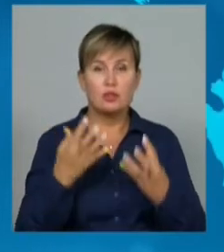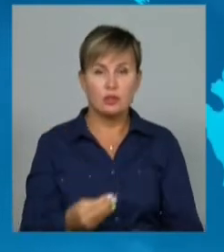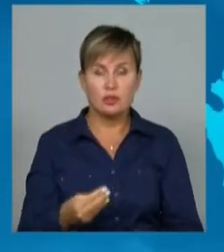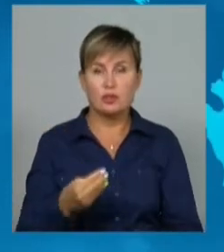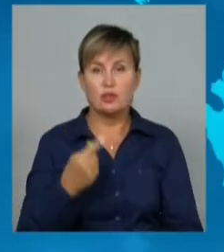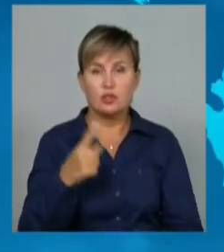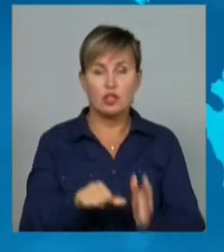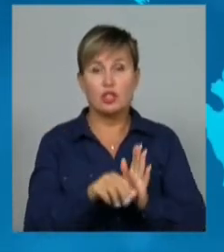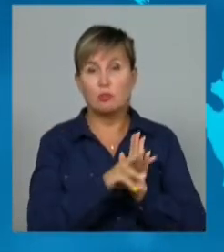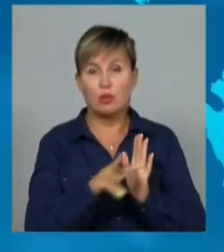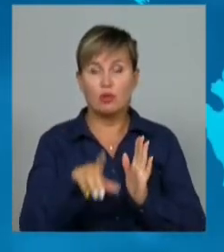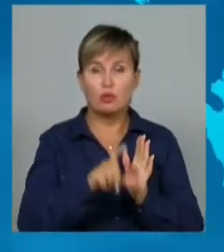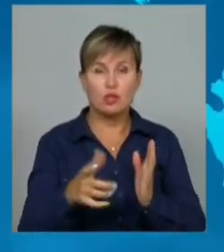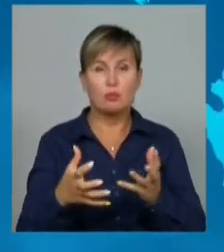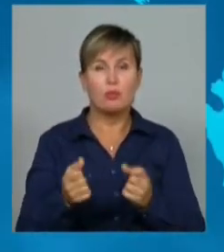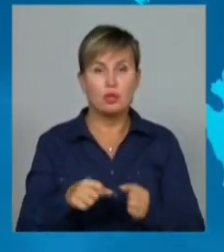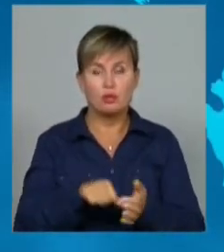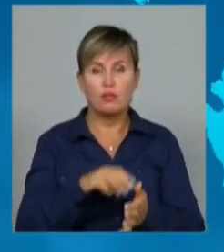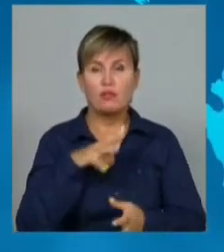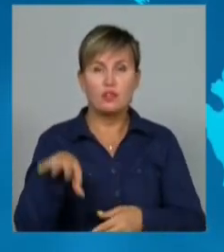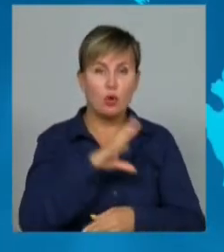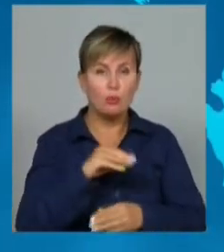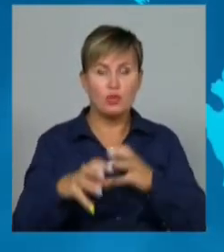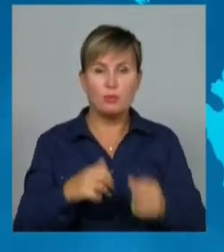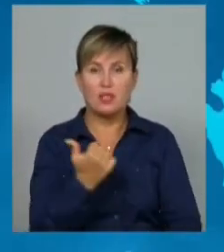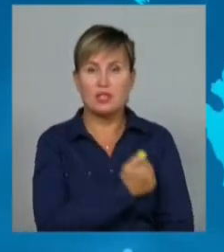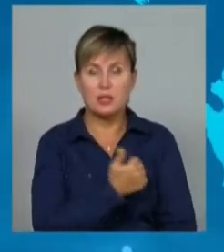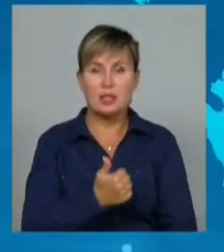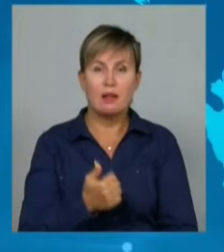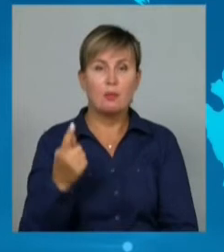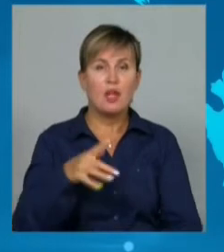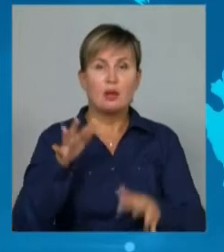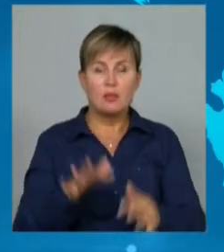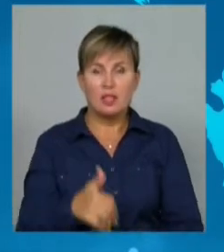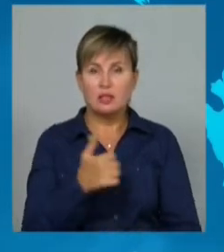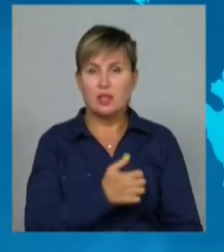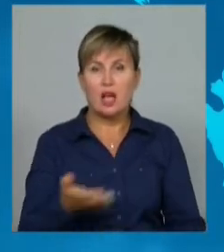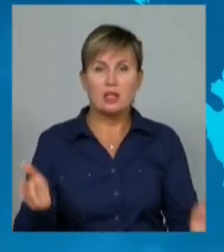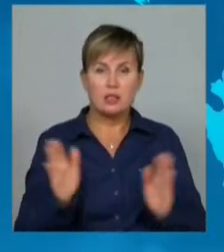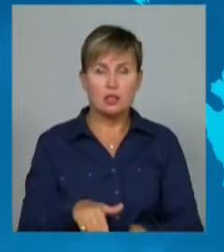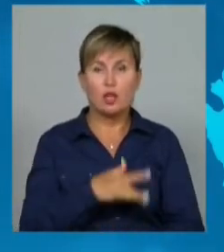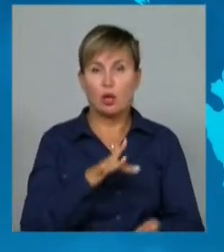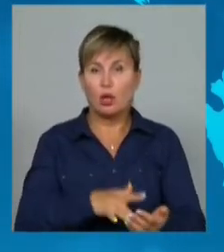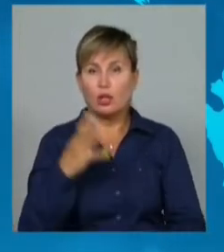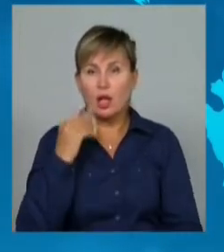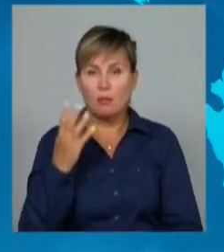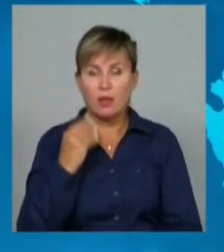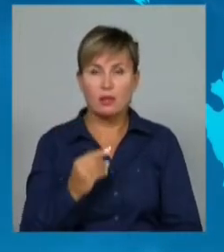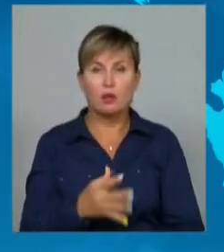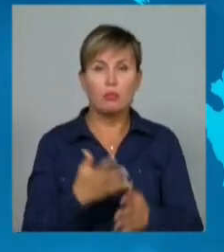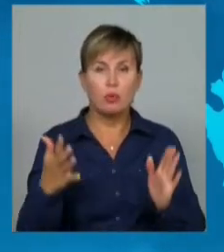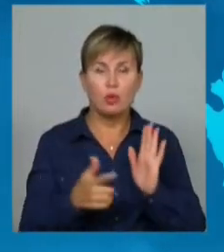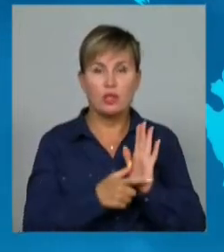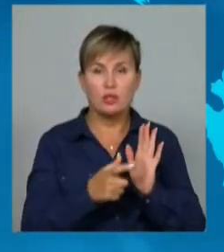6 миллионов человек приняли участие во всеобщее иммунизации в лидерах по числу вакцинированных остается город алматы с охватом более